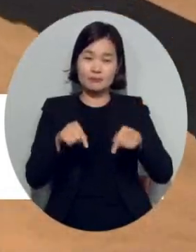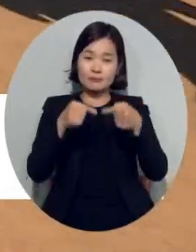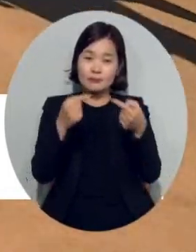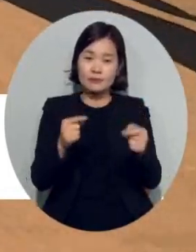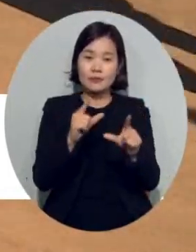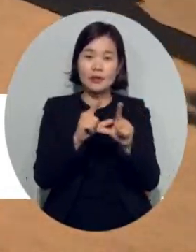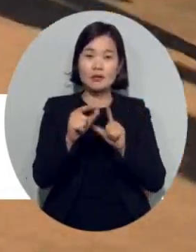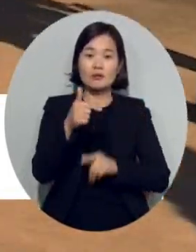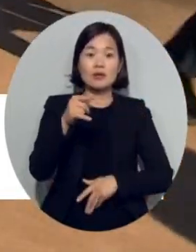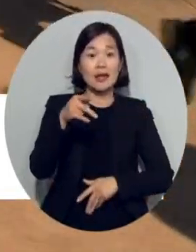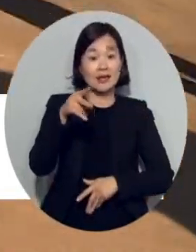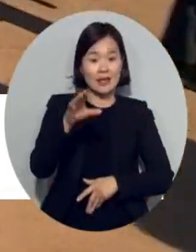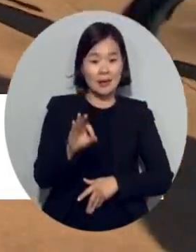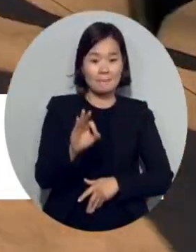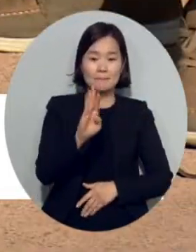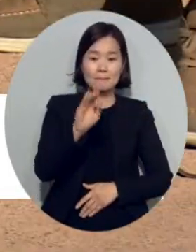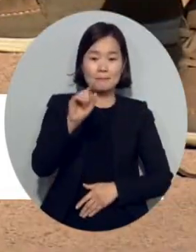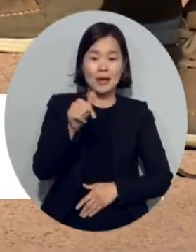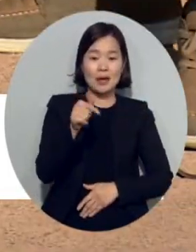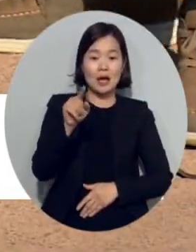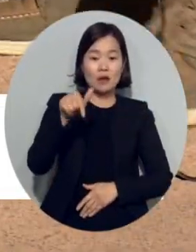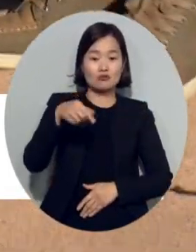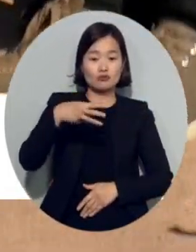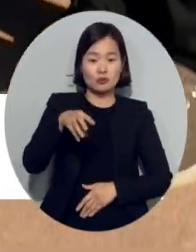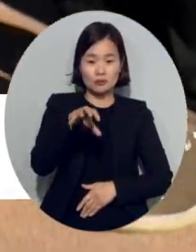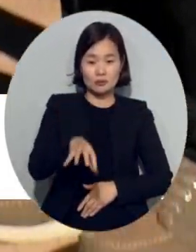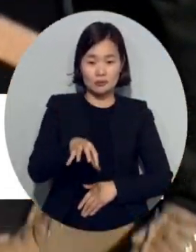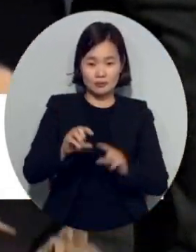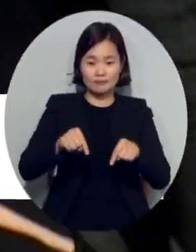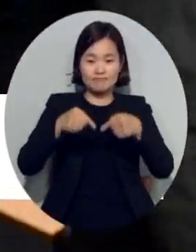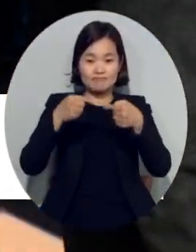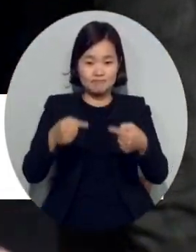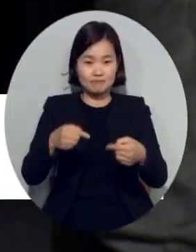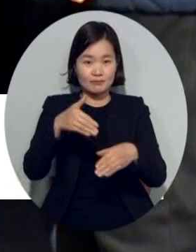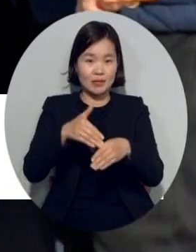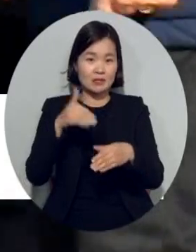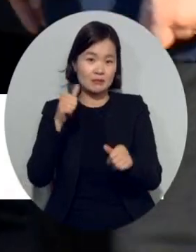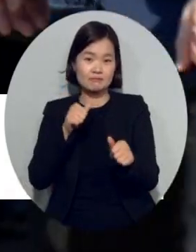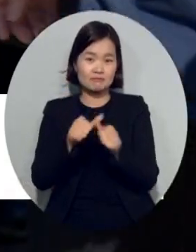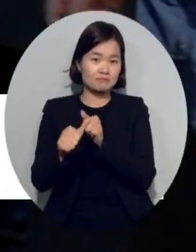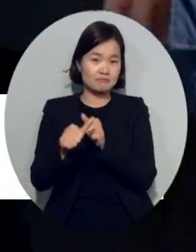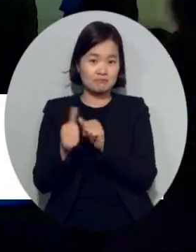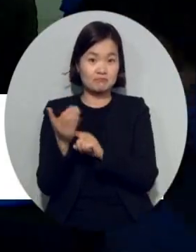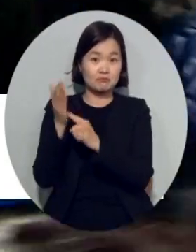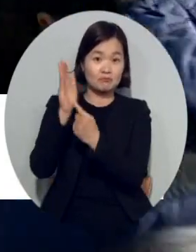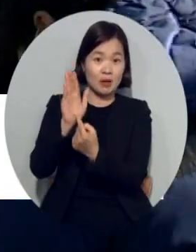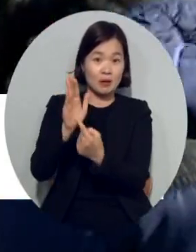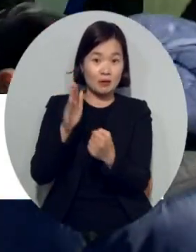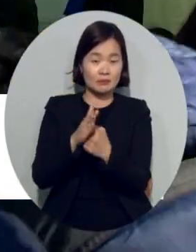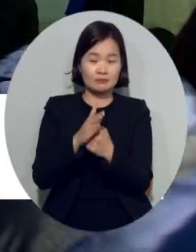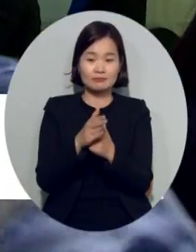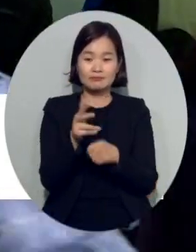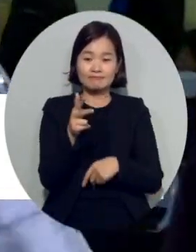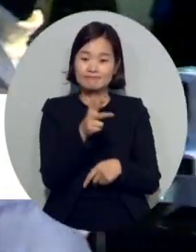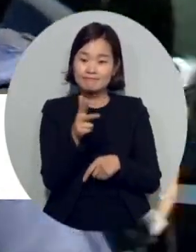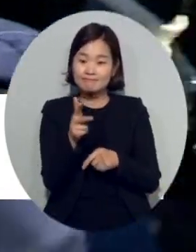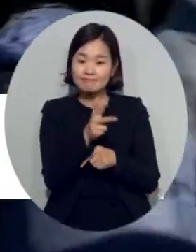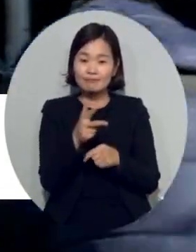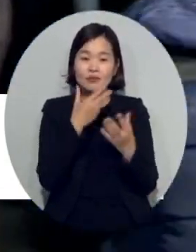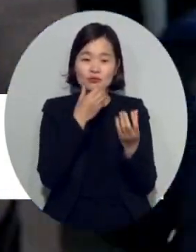암말 백학 우려에서 출범하고 대선 필승을 결의했습니다 이재명 후보는 영상으로 축하 메시지를